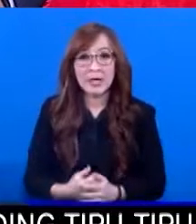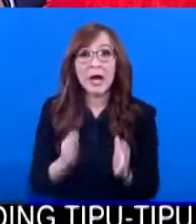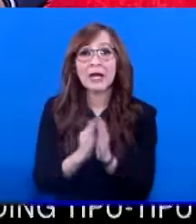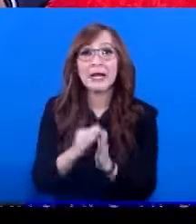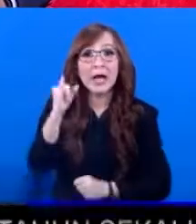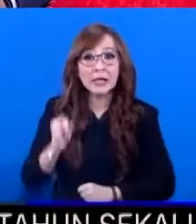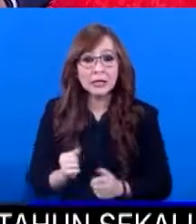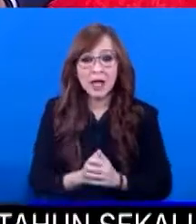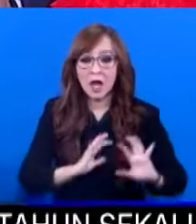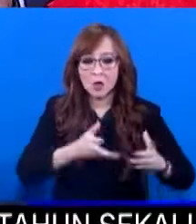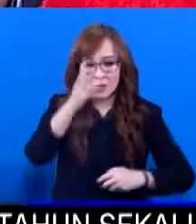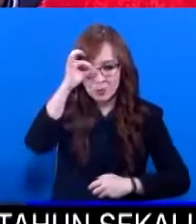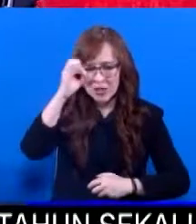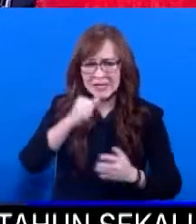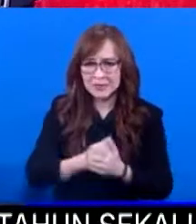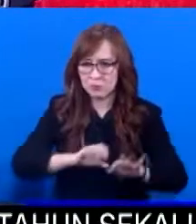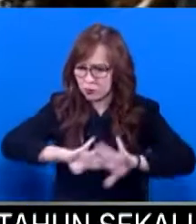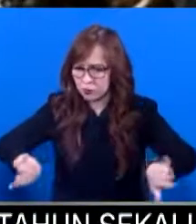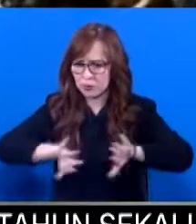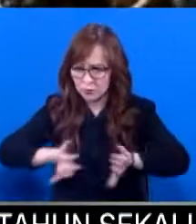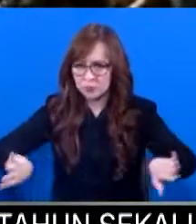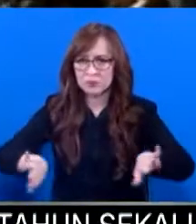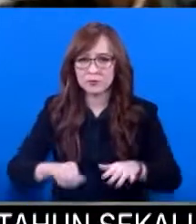sempat kewalahan melerai.